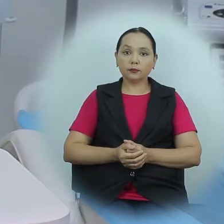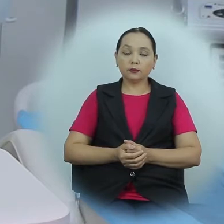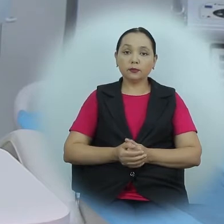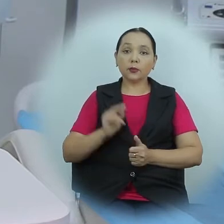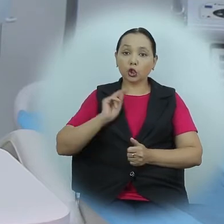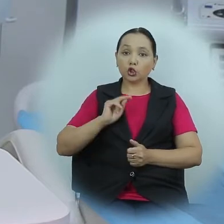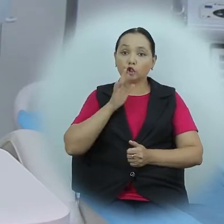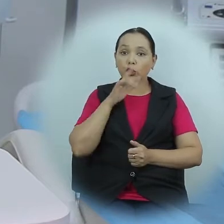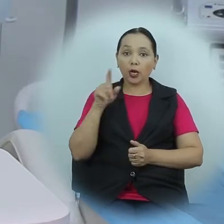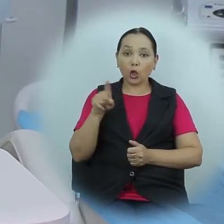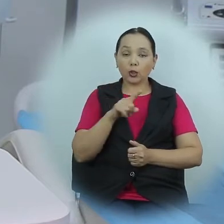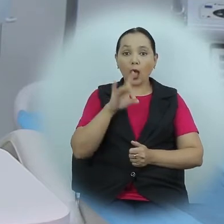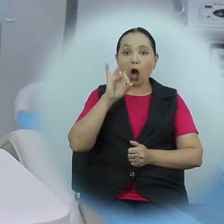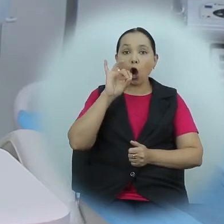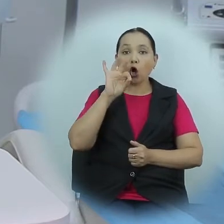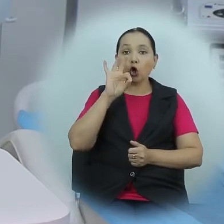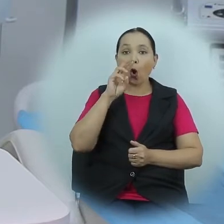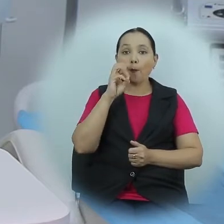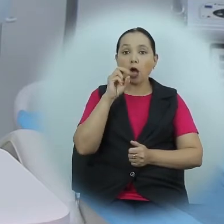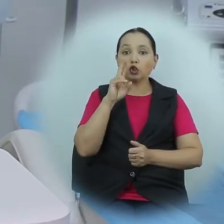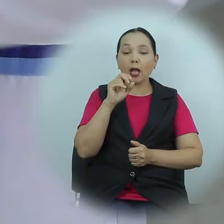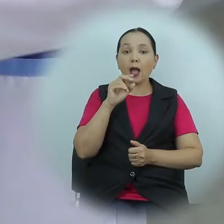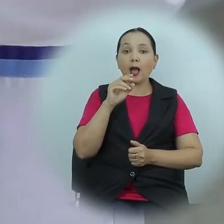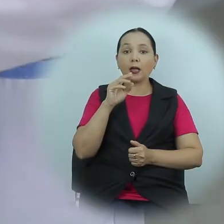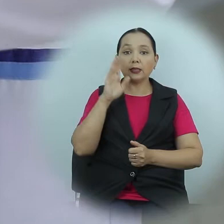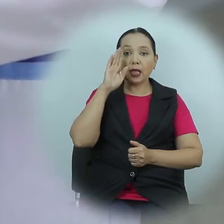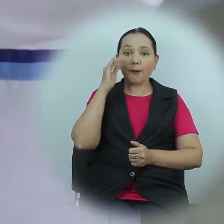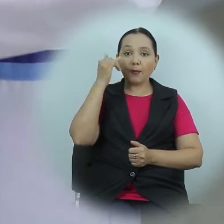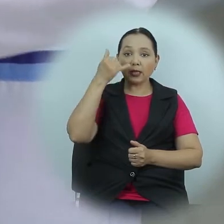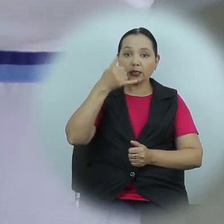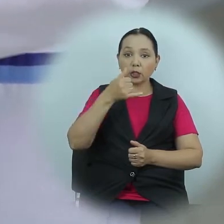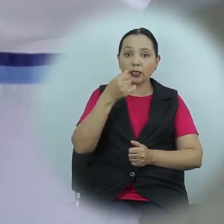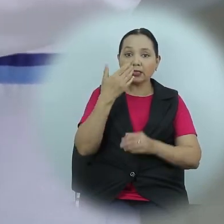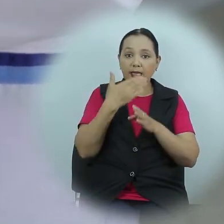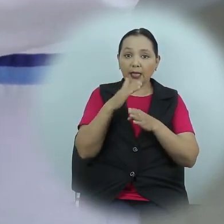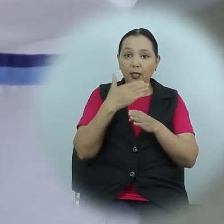Іш жарайынды ромашка дамламасыны секен қошамыз.